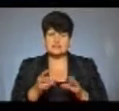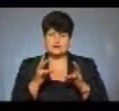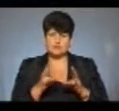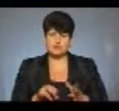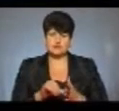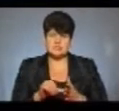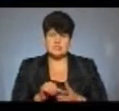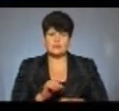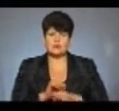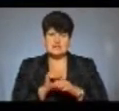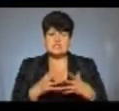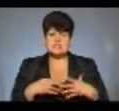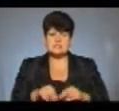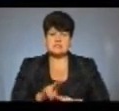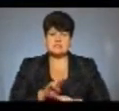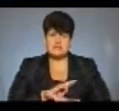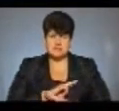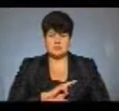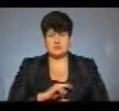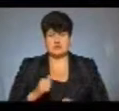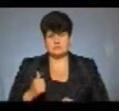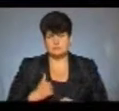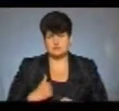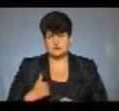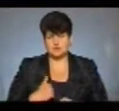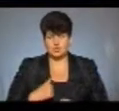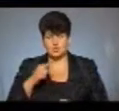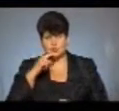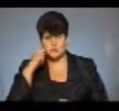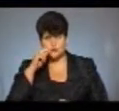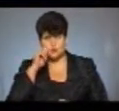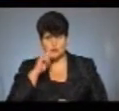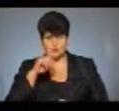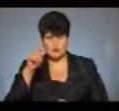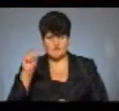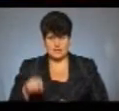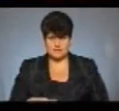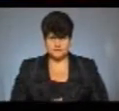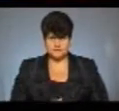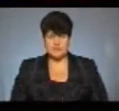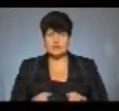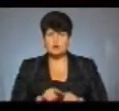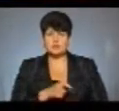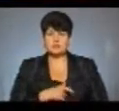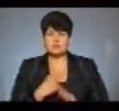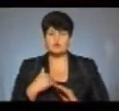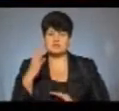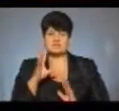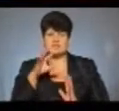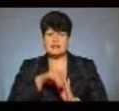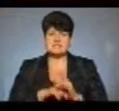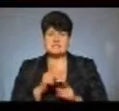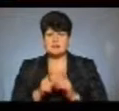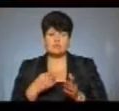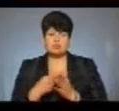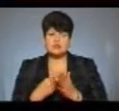Революції Гідності та сім'ям загиблих воїнів російсько-української війни, розповів Вадим Боярський. Також депутати проголосували за внесення змін до